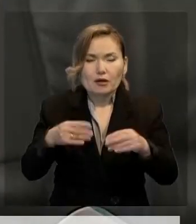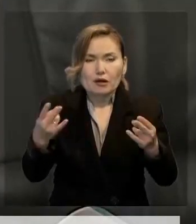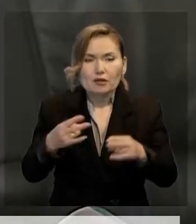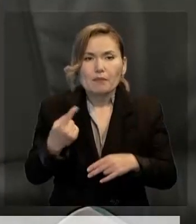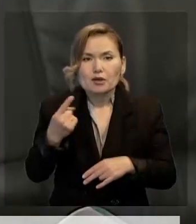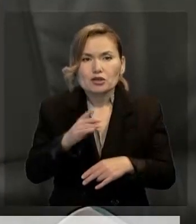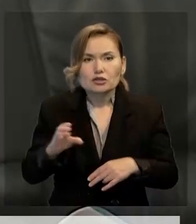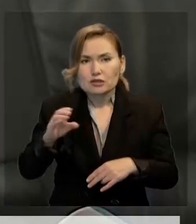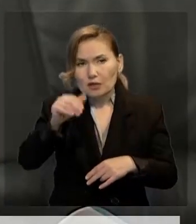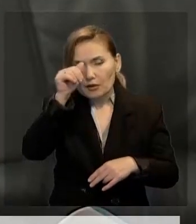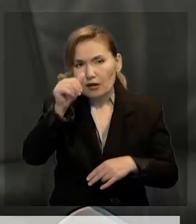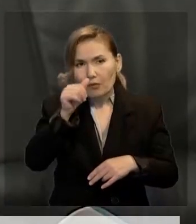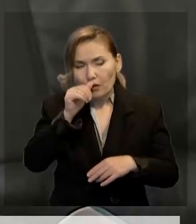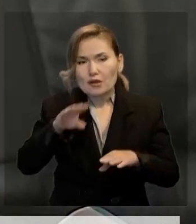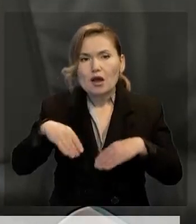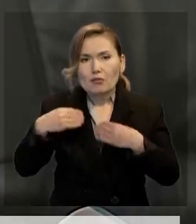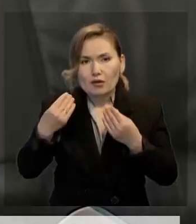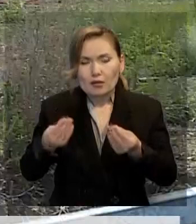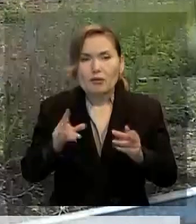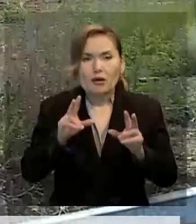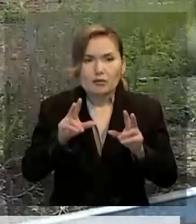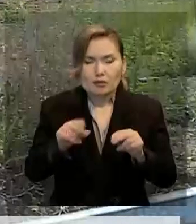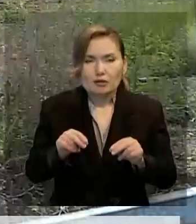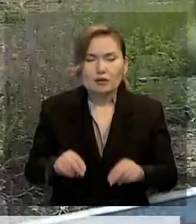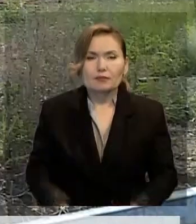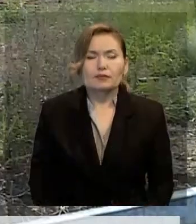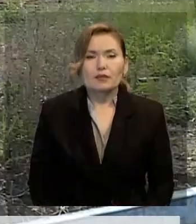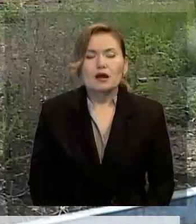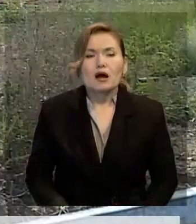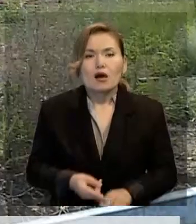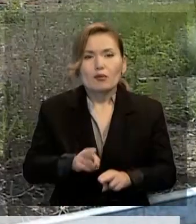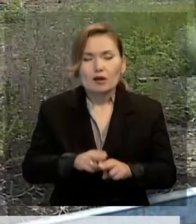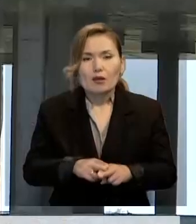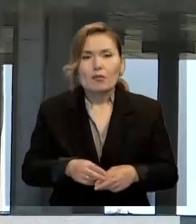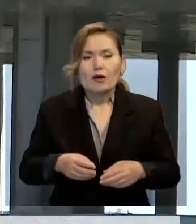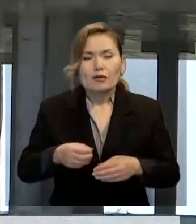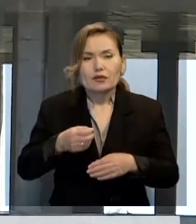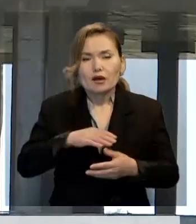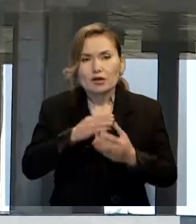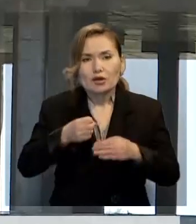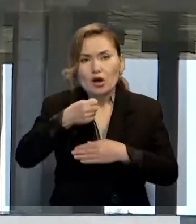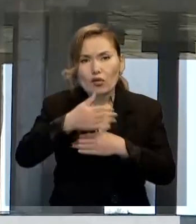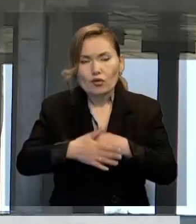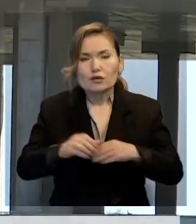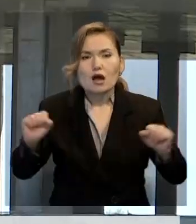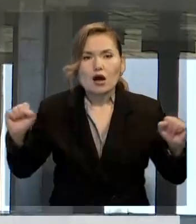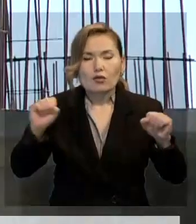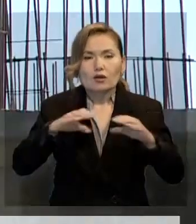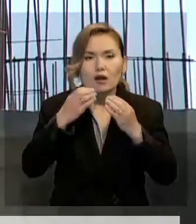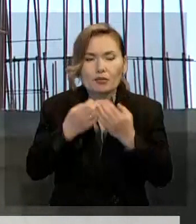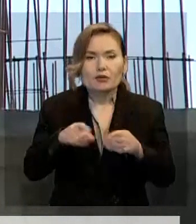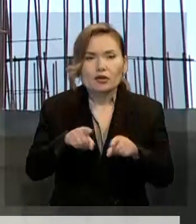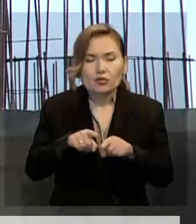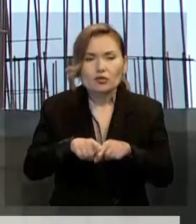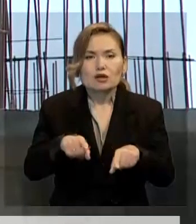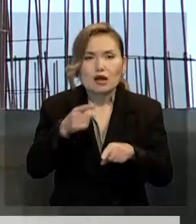сентябрьге пайдалануға берем деп отыр. IT мамандардың басын біріктіретін орталық құрылысы да жарты жолдан тоқтаған. Осы